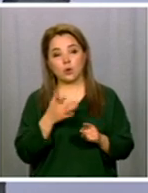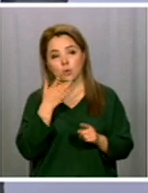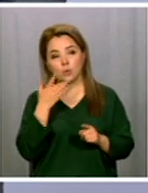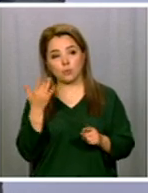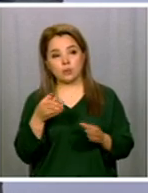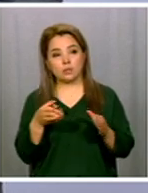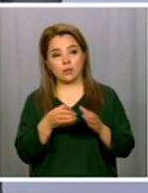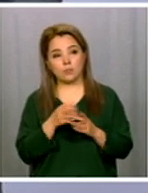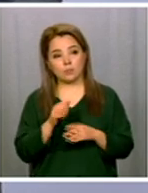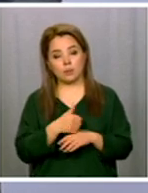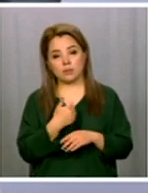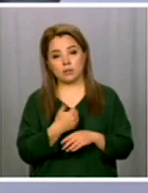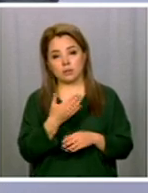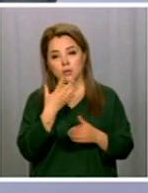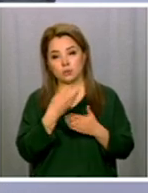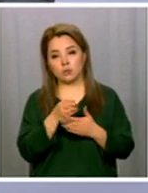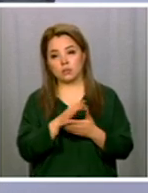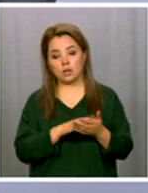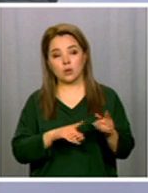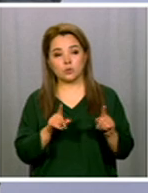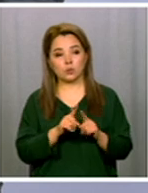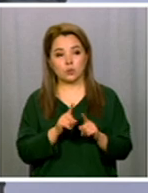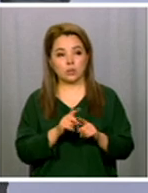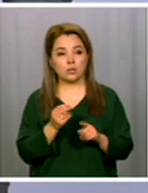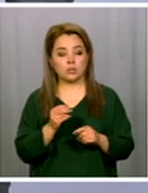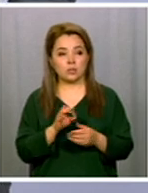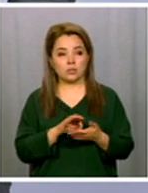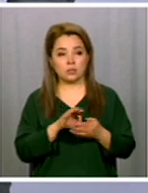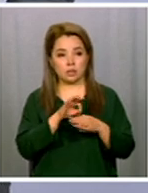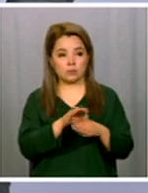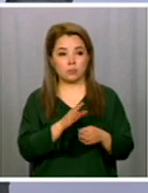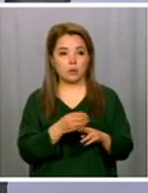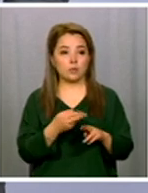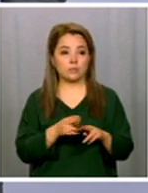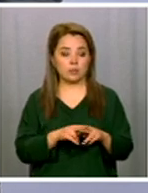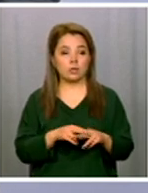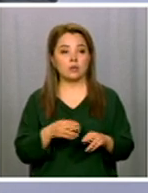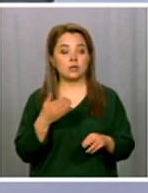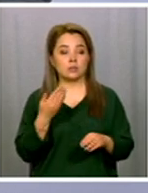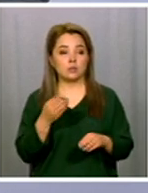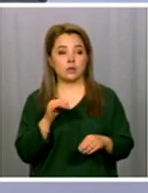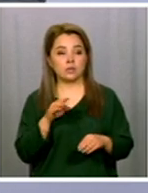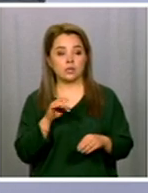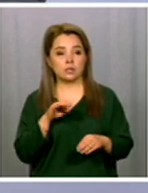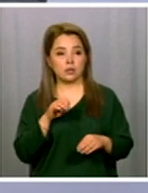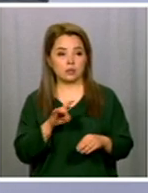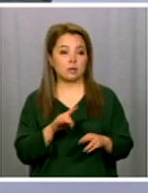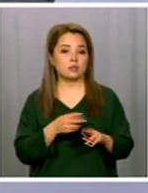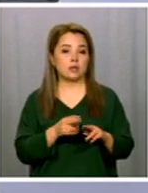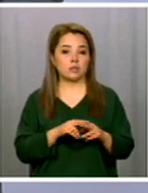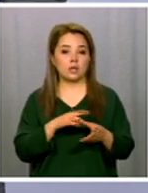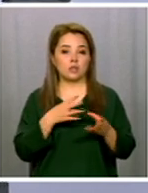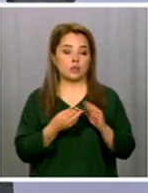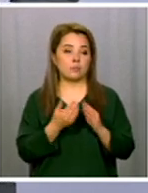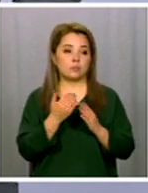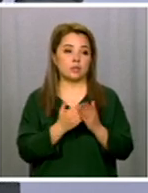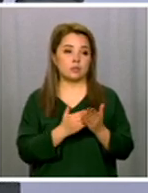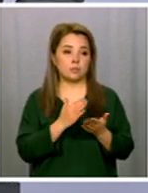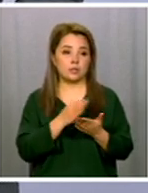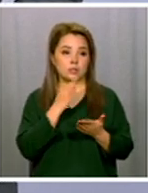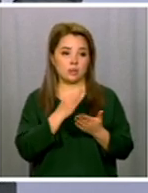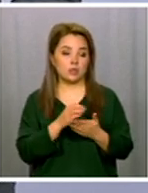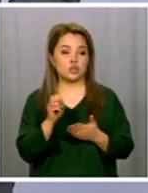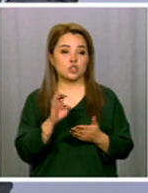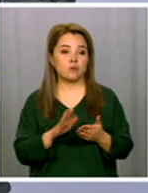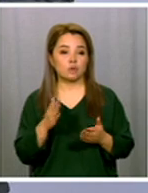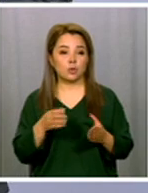жалпы өзінің жалғасын тапқан болатын және негізінен тоталитарлық режим қалыптасты. Яғни бұл режимнен